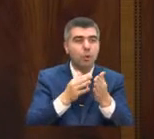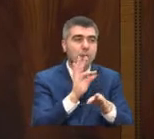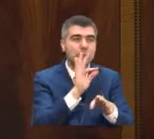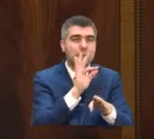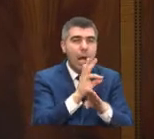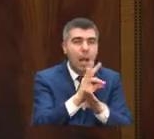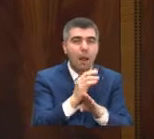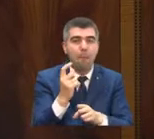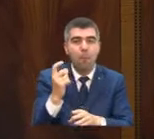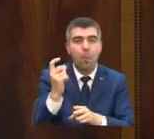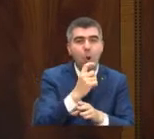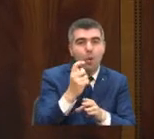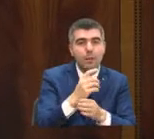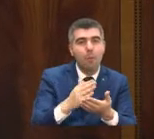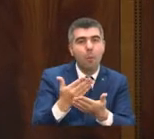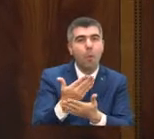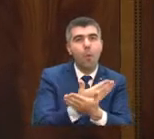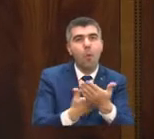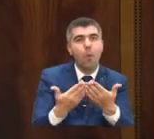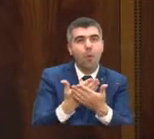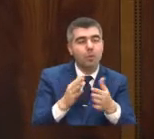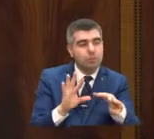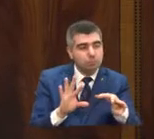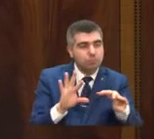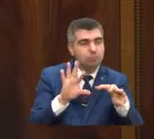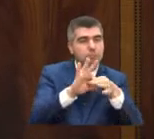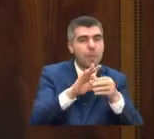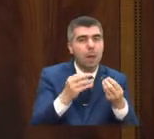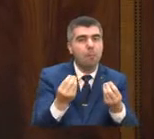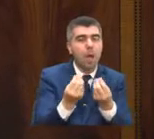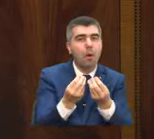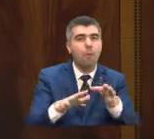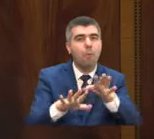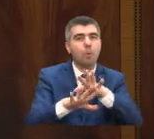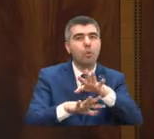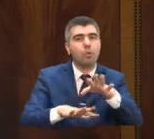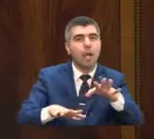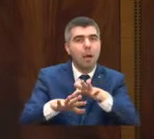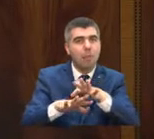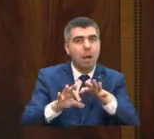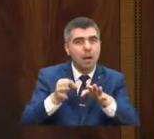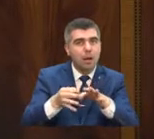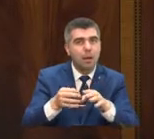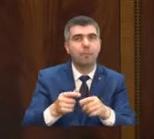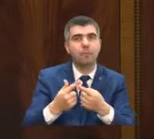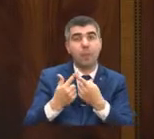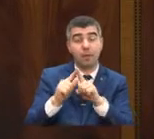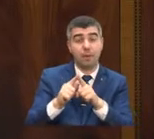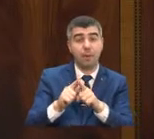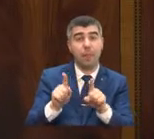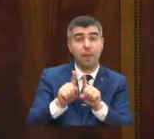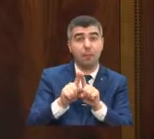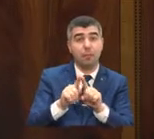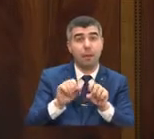وإعادة إدماجهم وتشجيعهم على الانخراط الفعلي في المجتمع. محاربة الإرهاب ليست مسؤولية